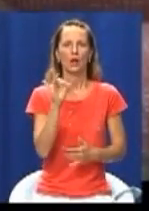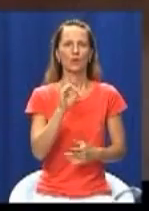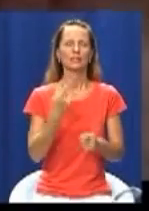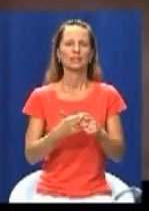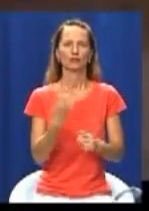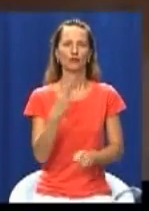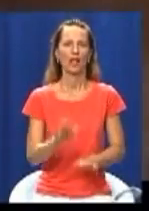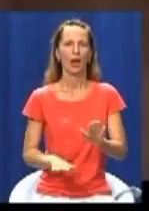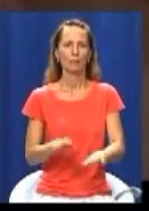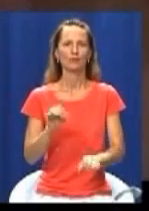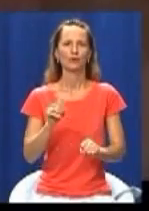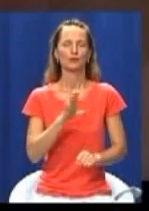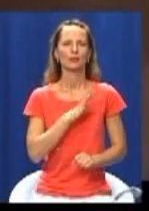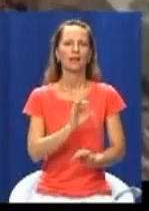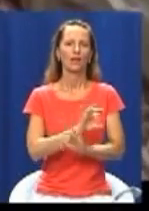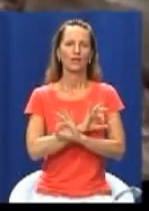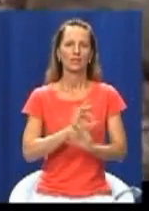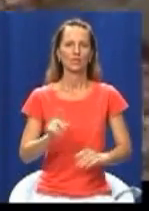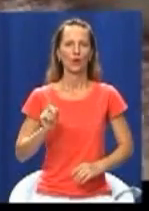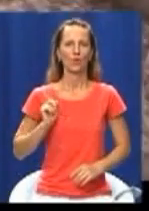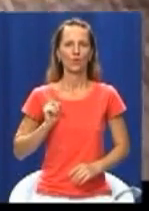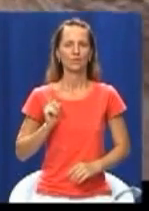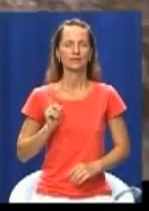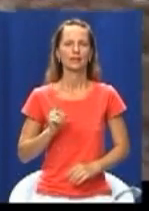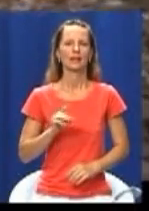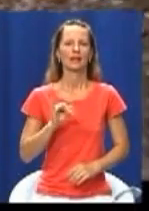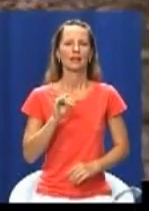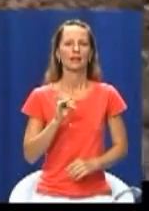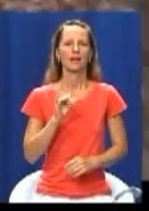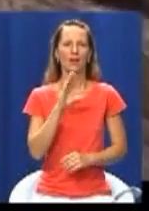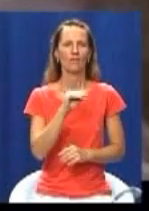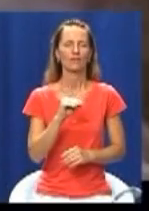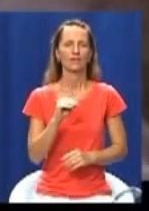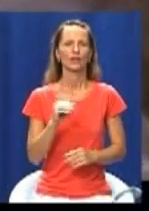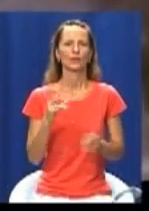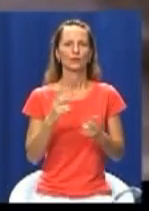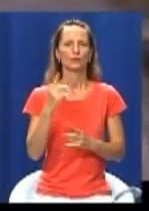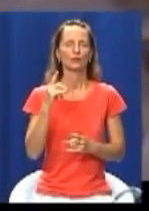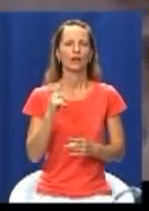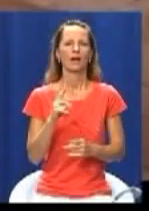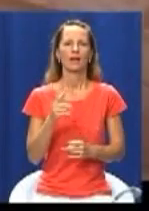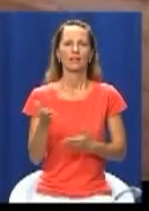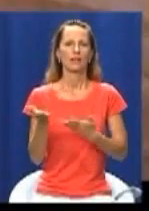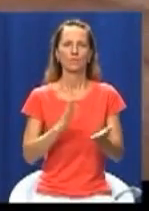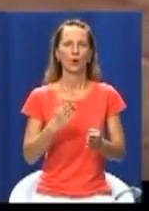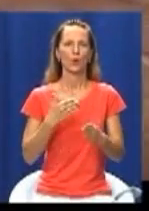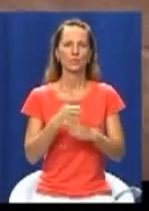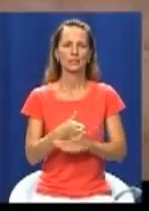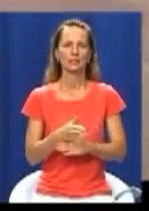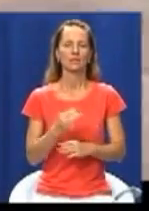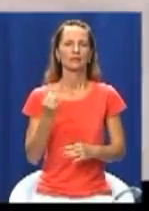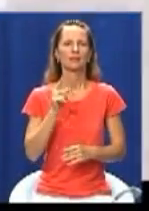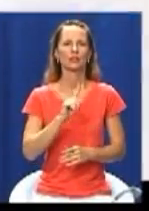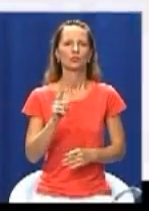цей чотирилапий може бути чудовим охоронцем, чий гавкіт змусить задуматися непрошеного гостя. Цікаво те, що з